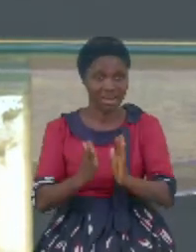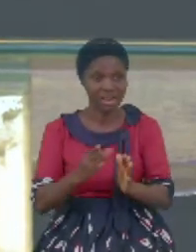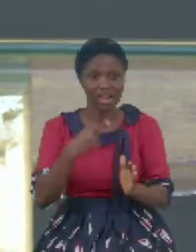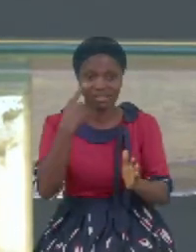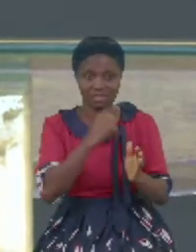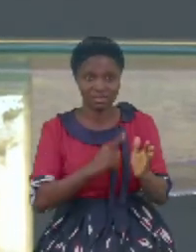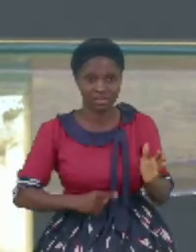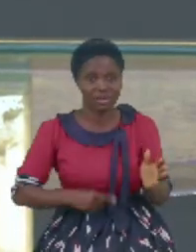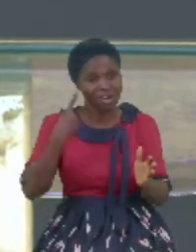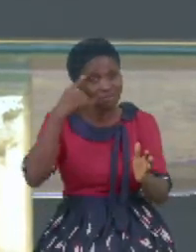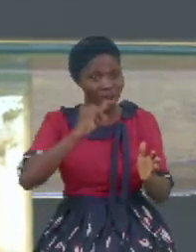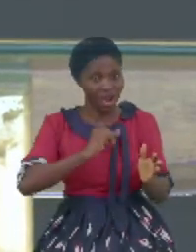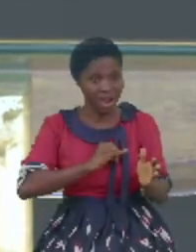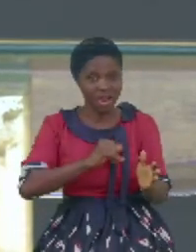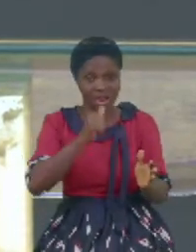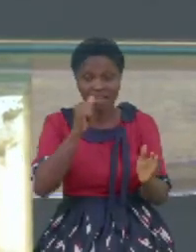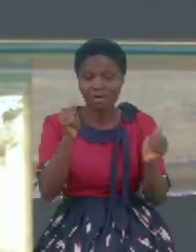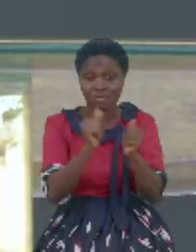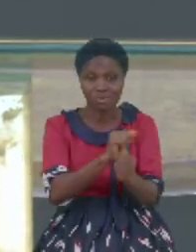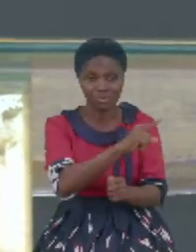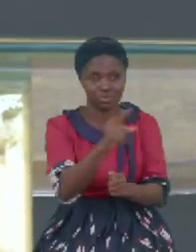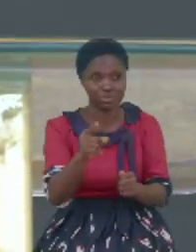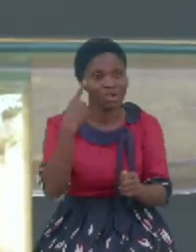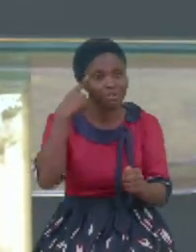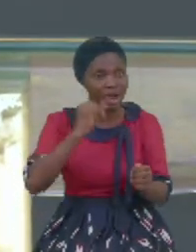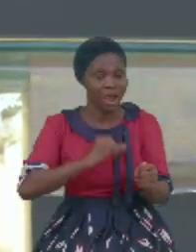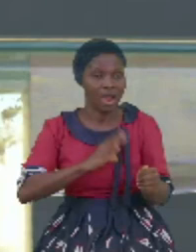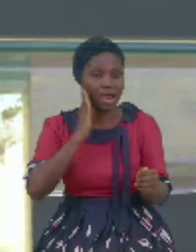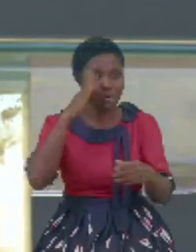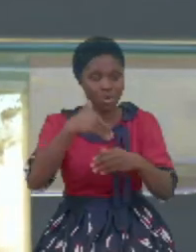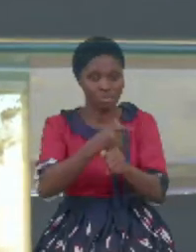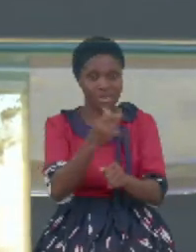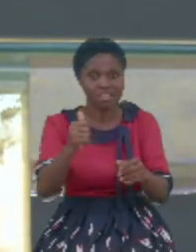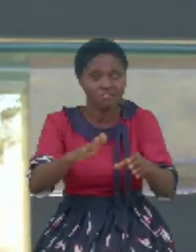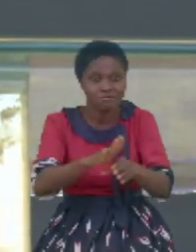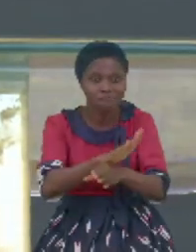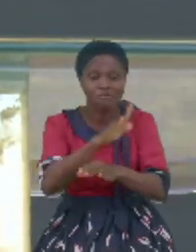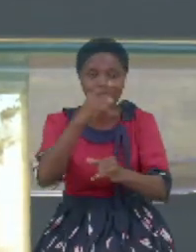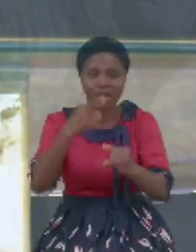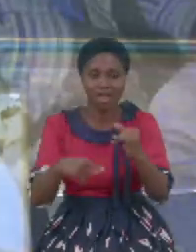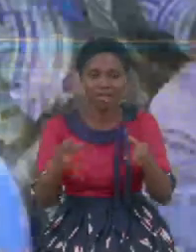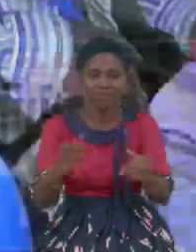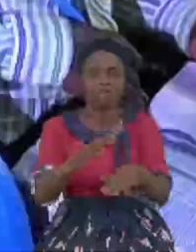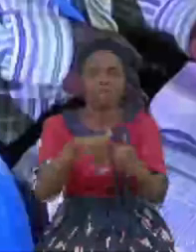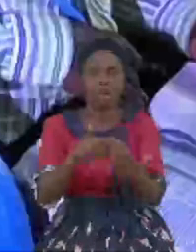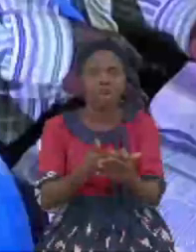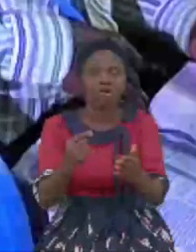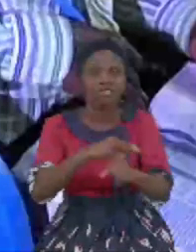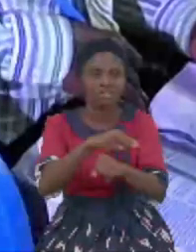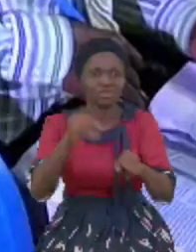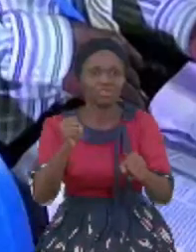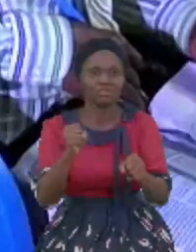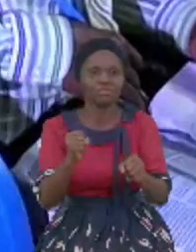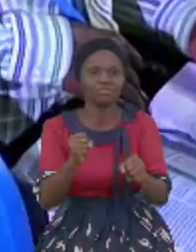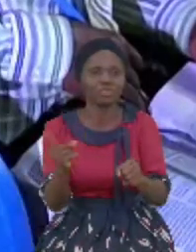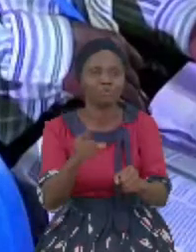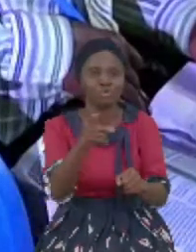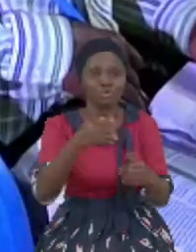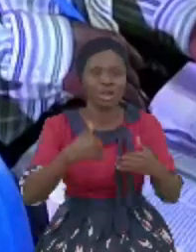J'anéantirai toutes les nations parmi lesquelles je t'ai dispersé. Mais toi, je ne t'anéantirai pas.